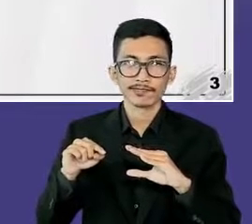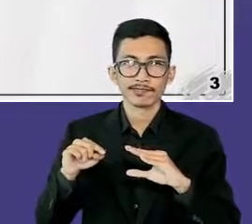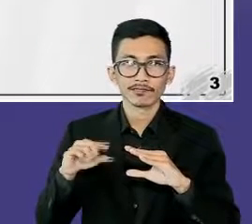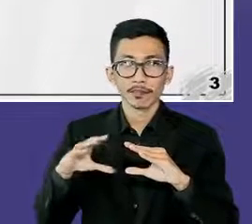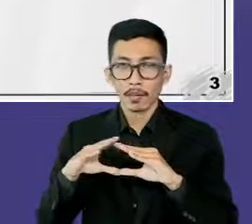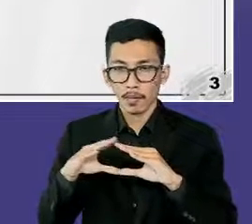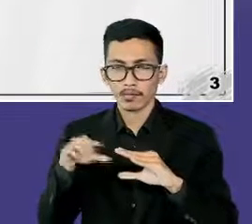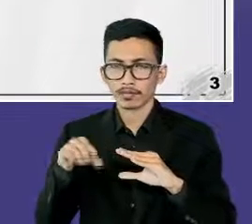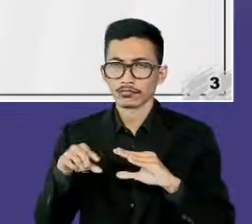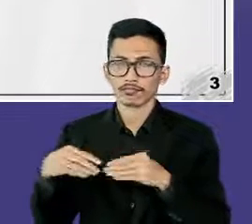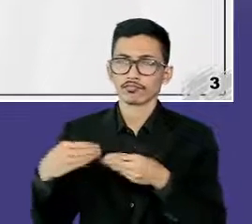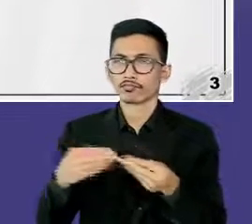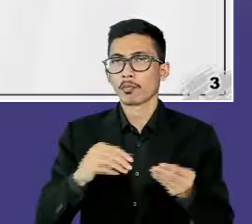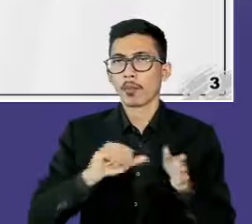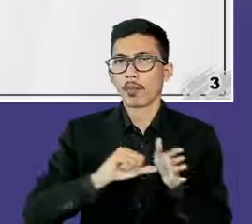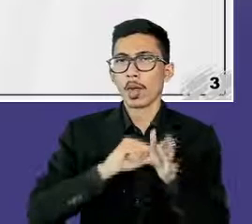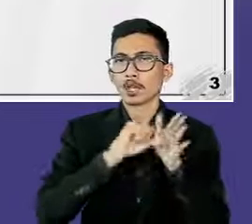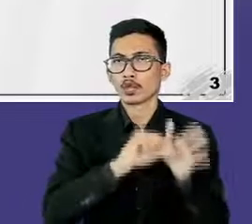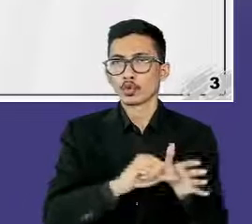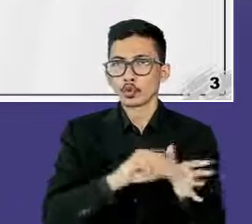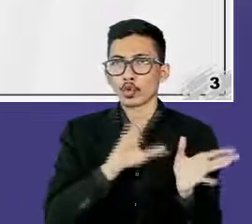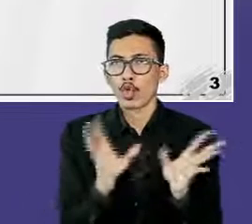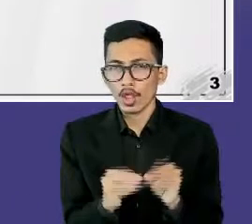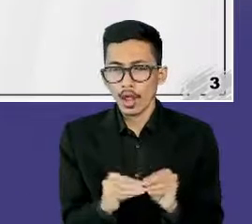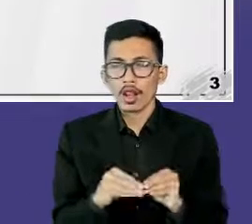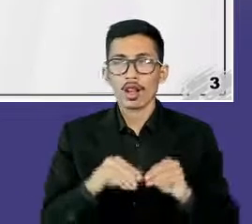Hai memberikan bantuan sebanyak